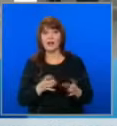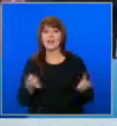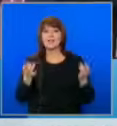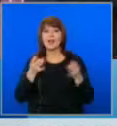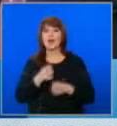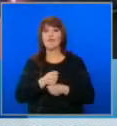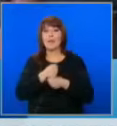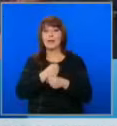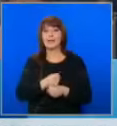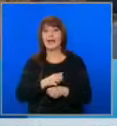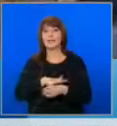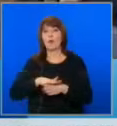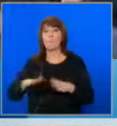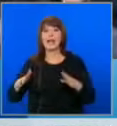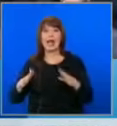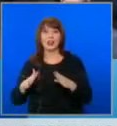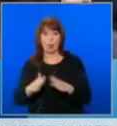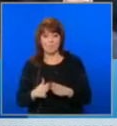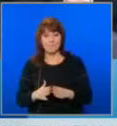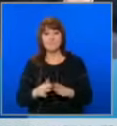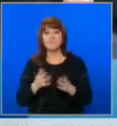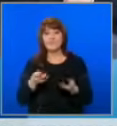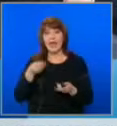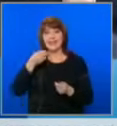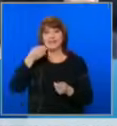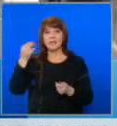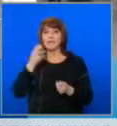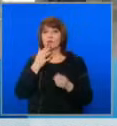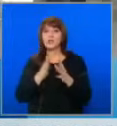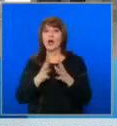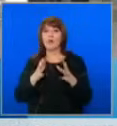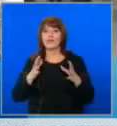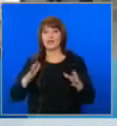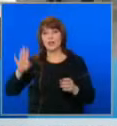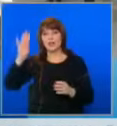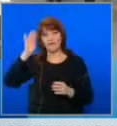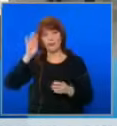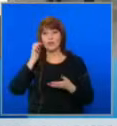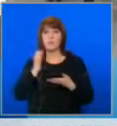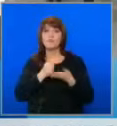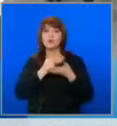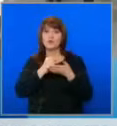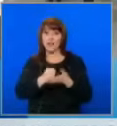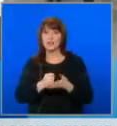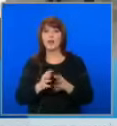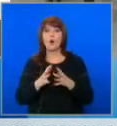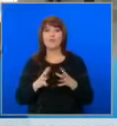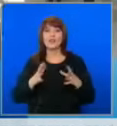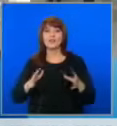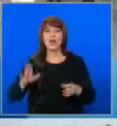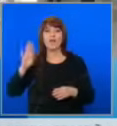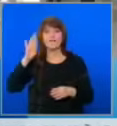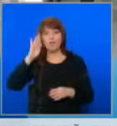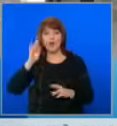нов мандат в белия дом но така или иначе темата за увеличаването на военните бюджети и за увеличаването на